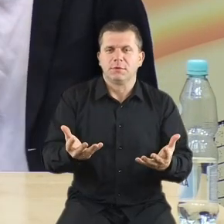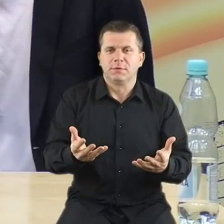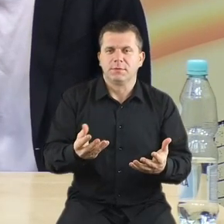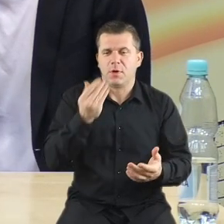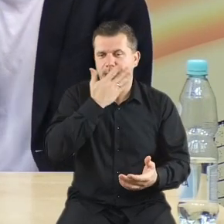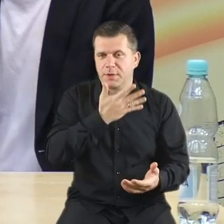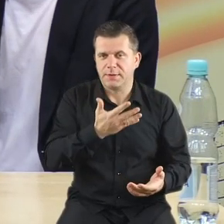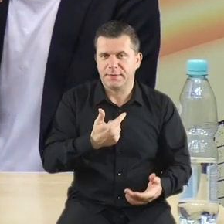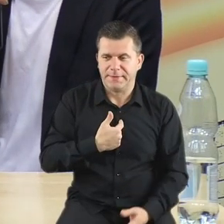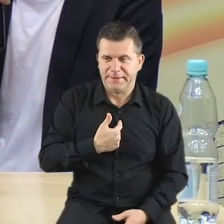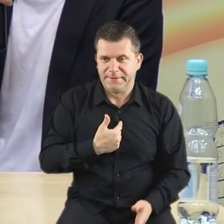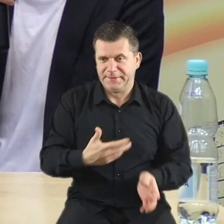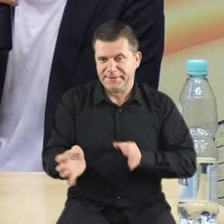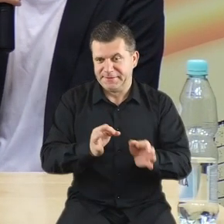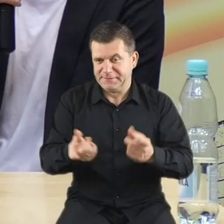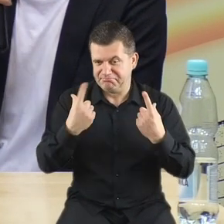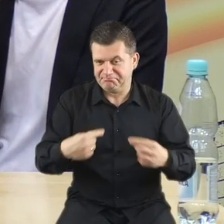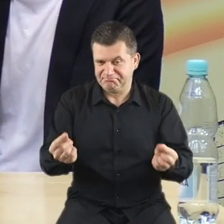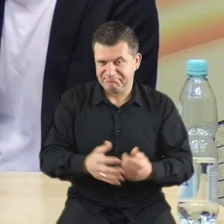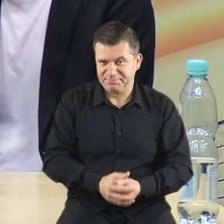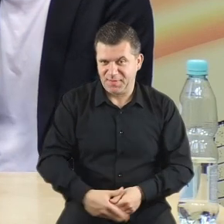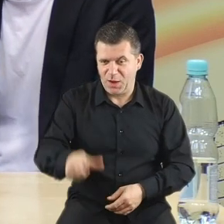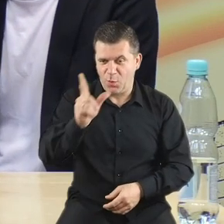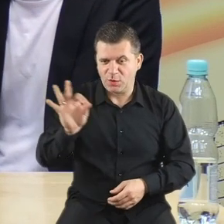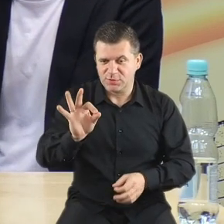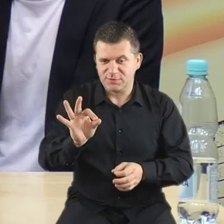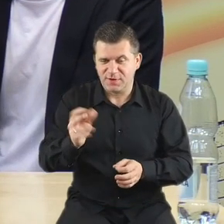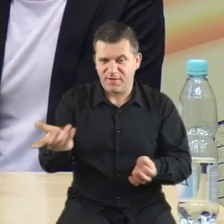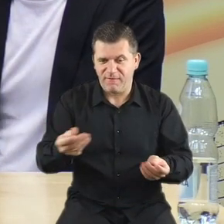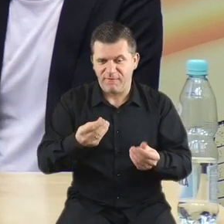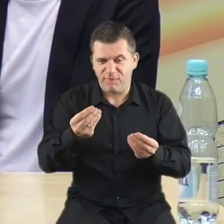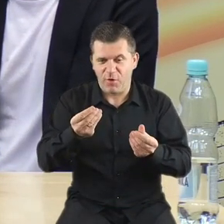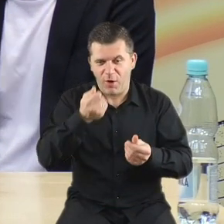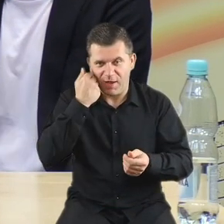Więc to taka historia. Łosoś, folia, holokaust.